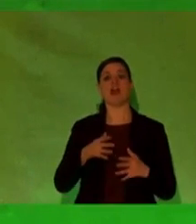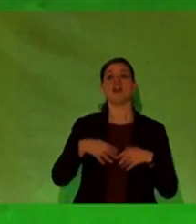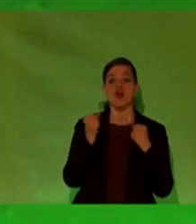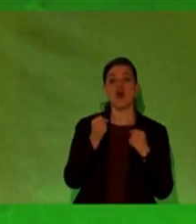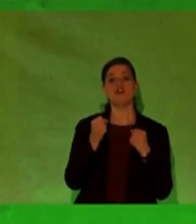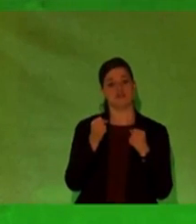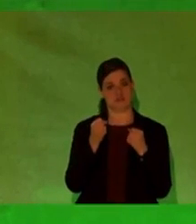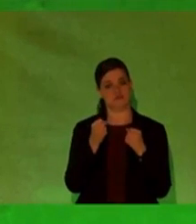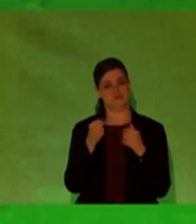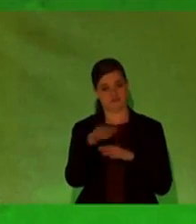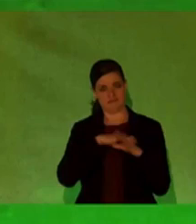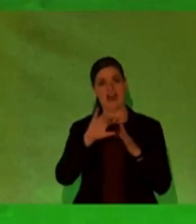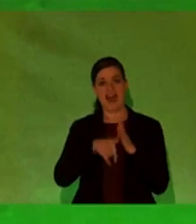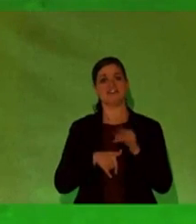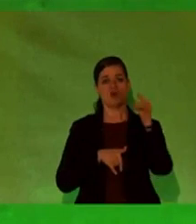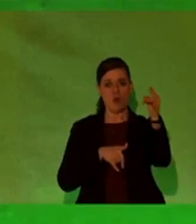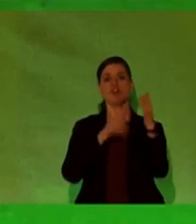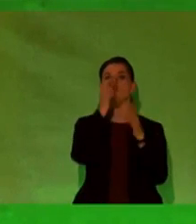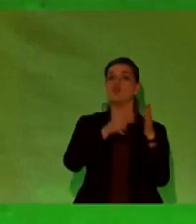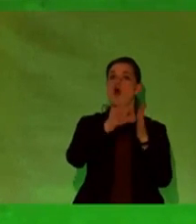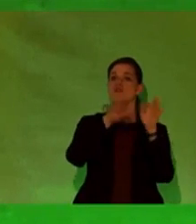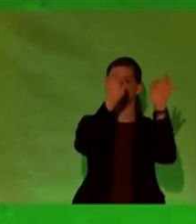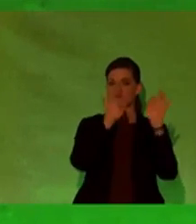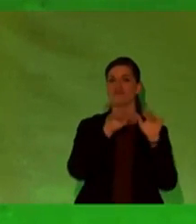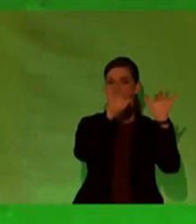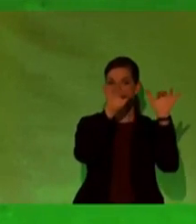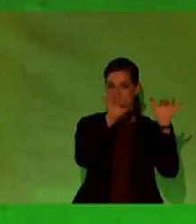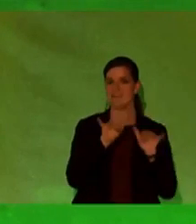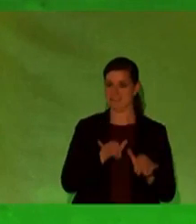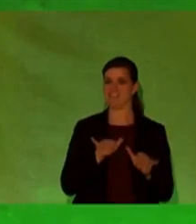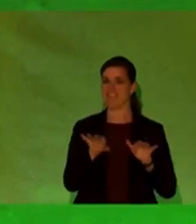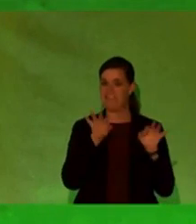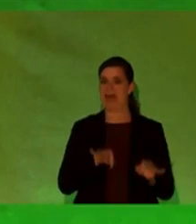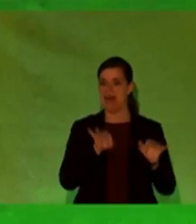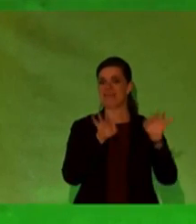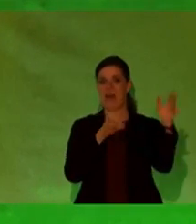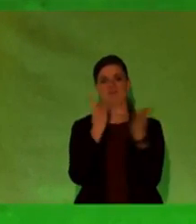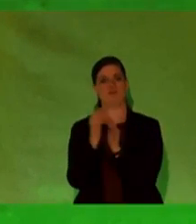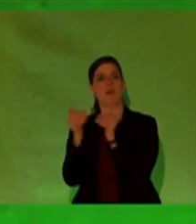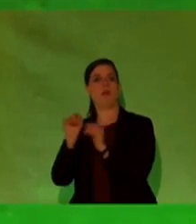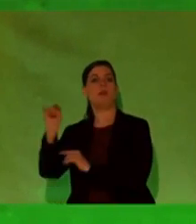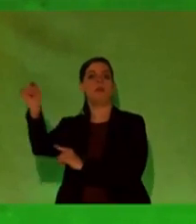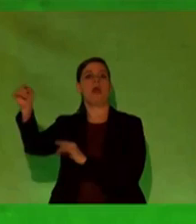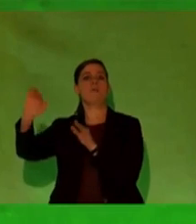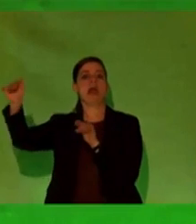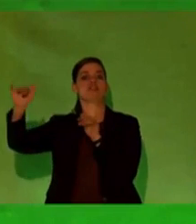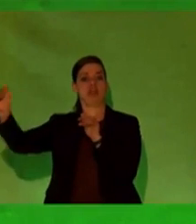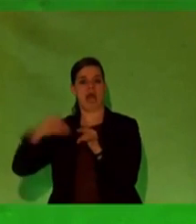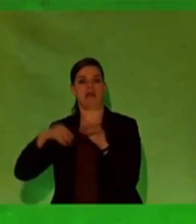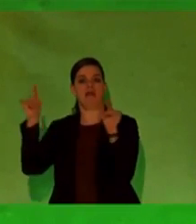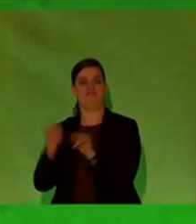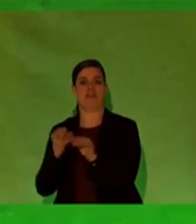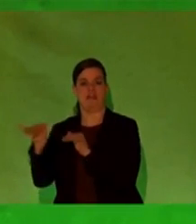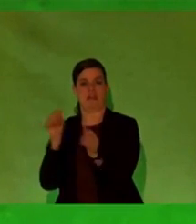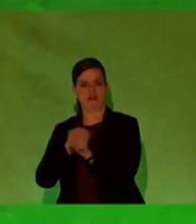Innenstadt ist anders als die Verkehrsleistung in Warendorf, in Steinfurt oder im Hochsauerlandkreis. Und dafür zu sagen, jeder Bürger, jede